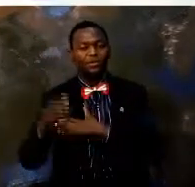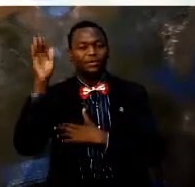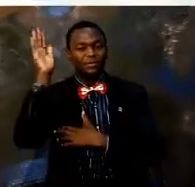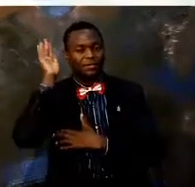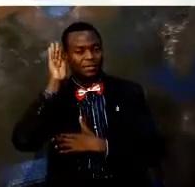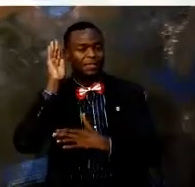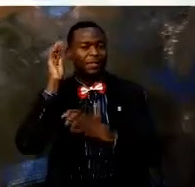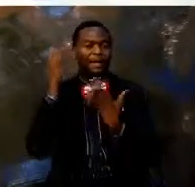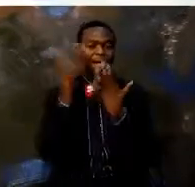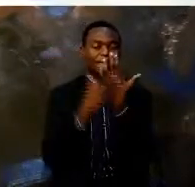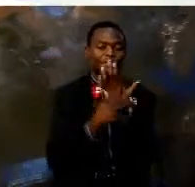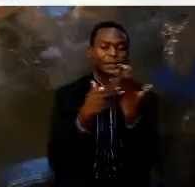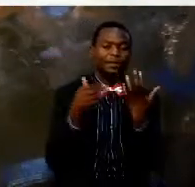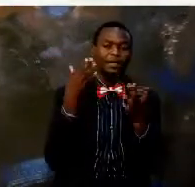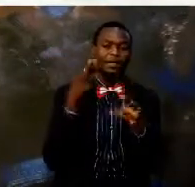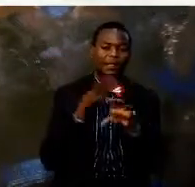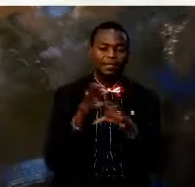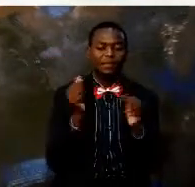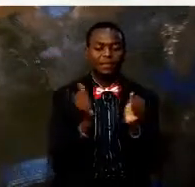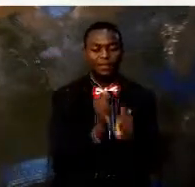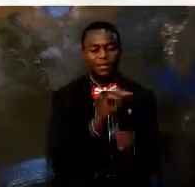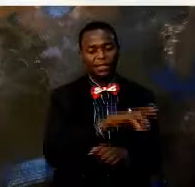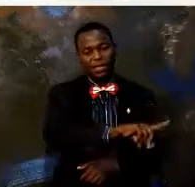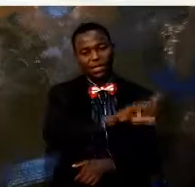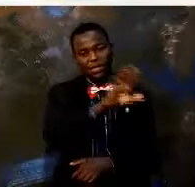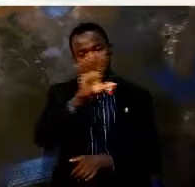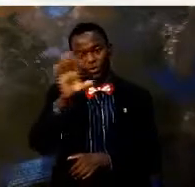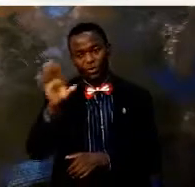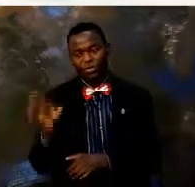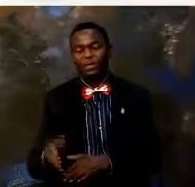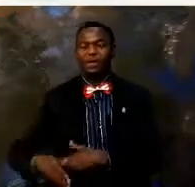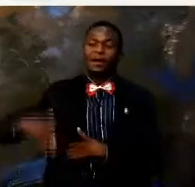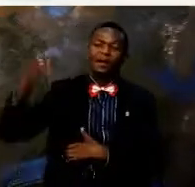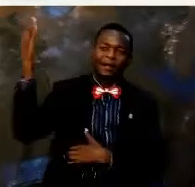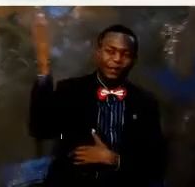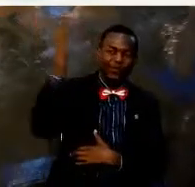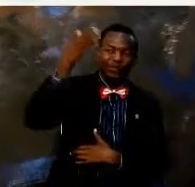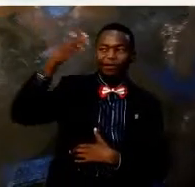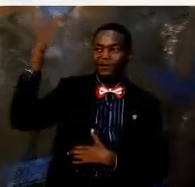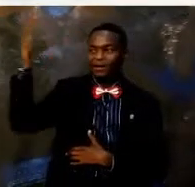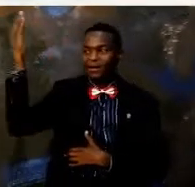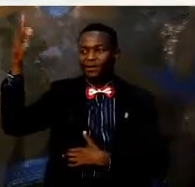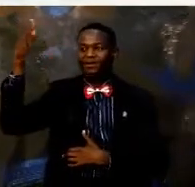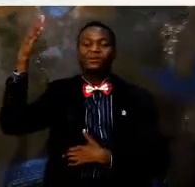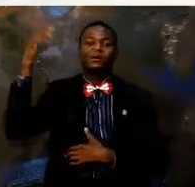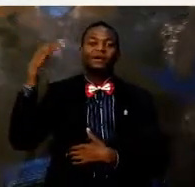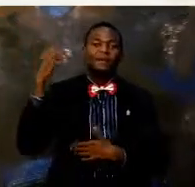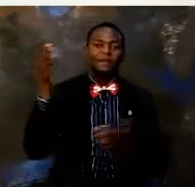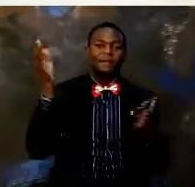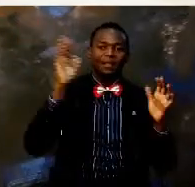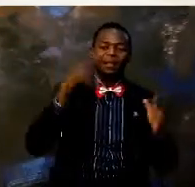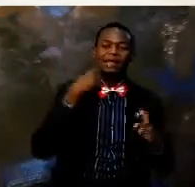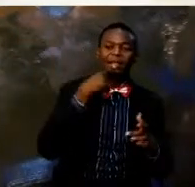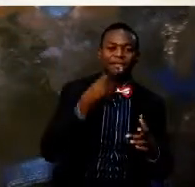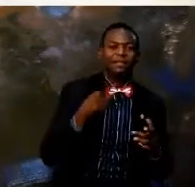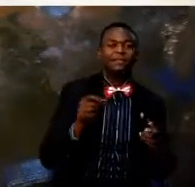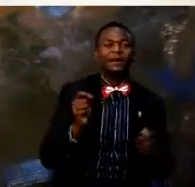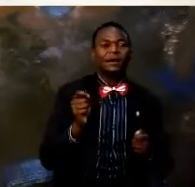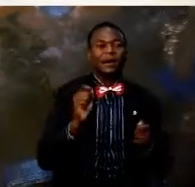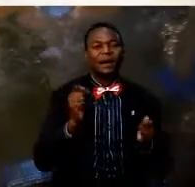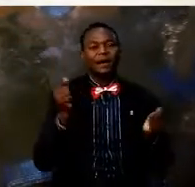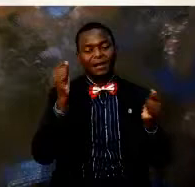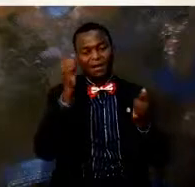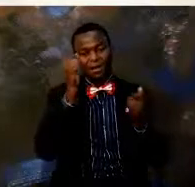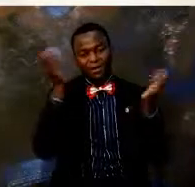Biblia inaeleza ya kwamba pamoja na yote hayo akahubiriwa. Halafu anasema